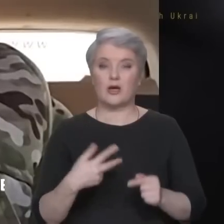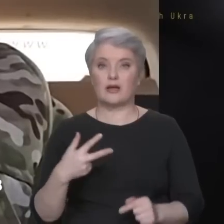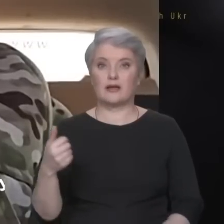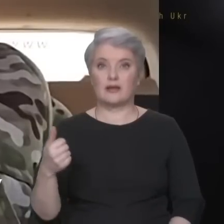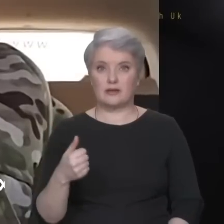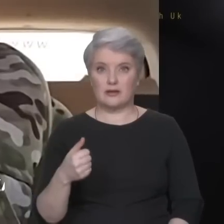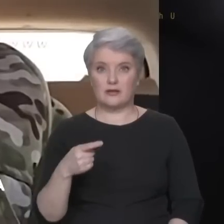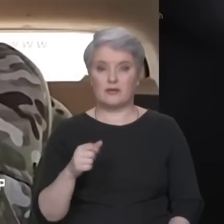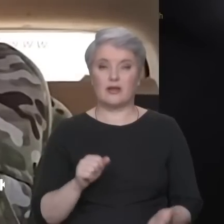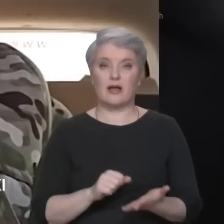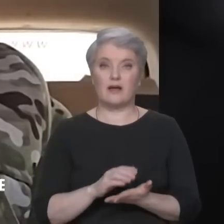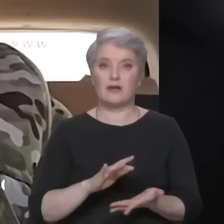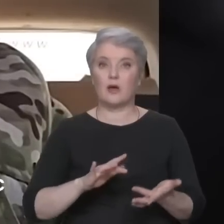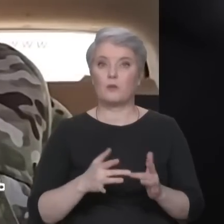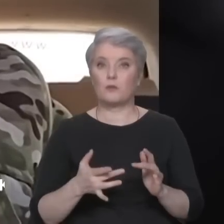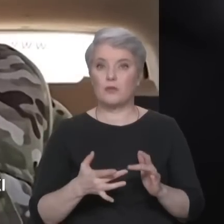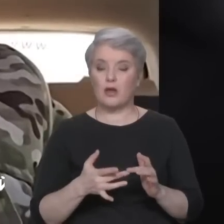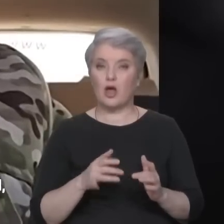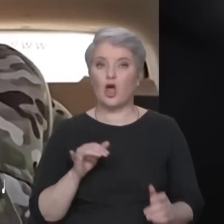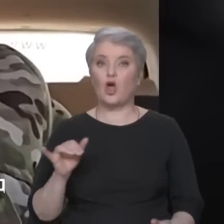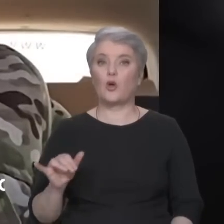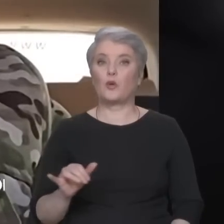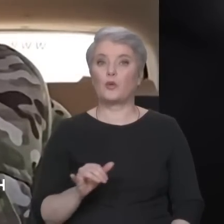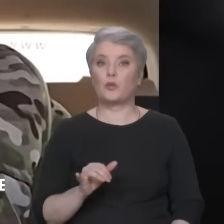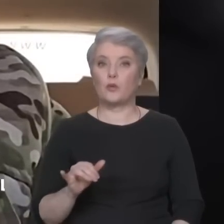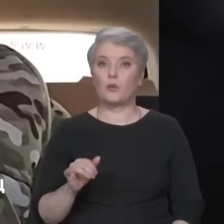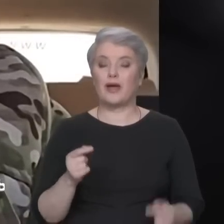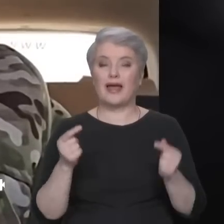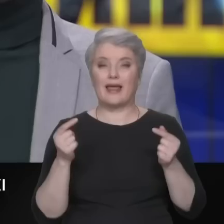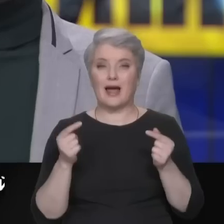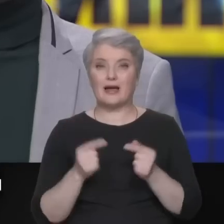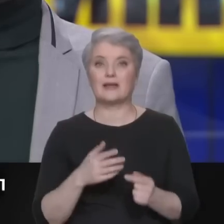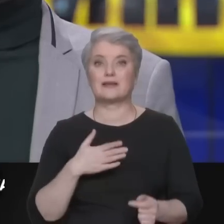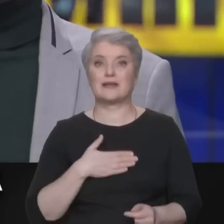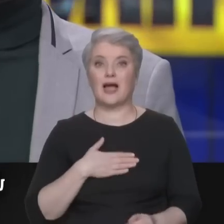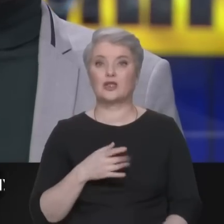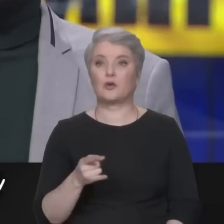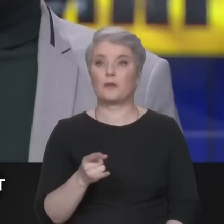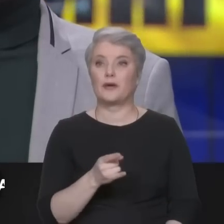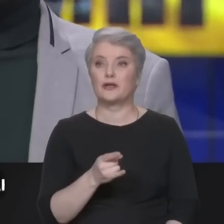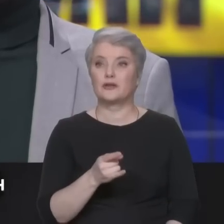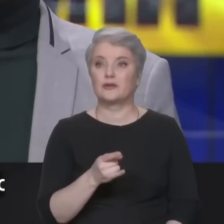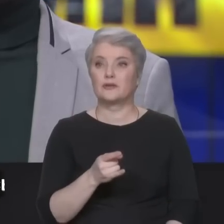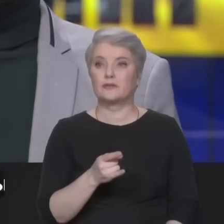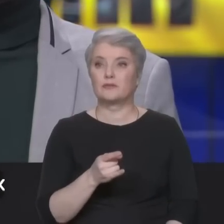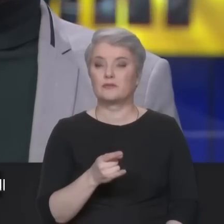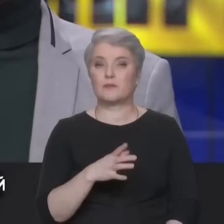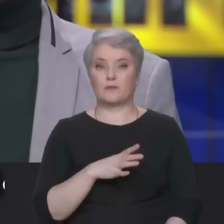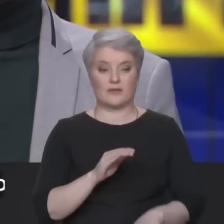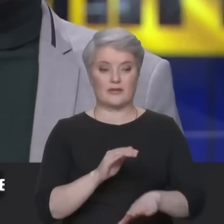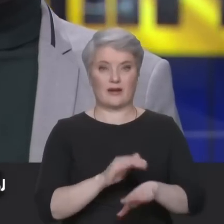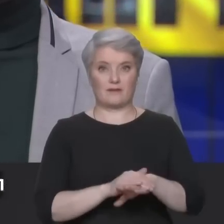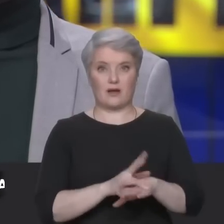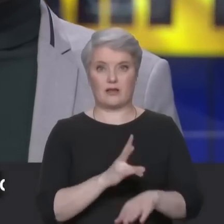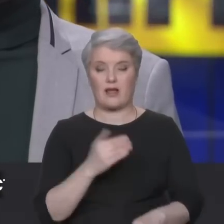коли вони виклали у соціальних мережах в Ютубі, вони якраз нашу машину було зафіксовано на